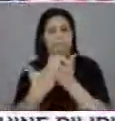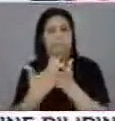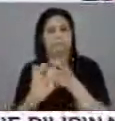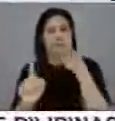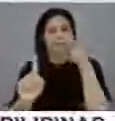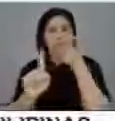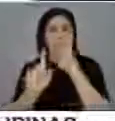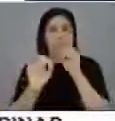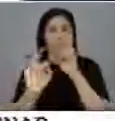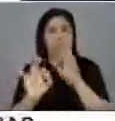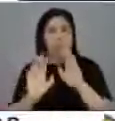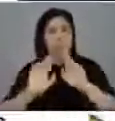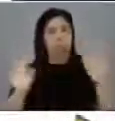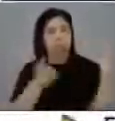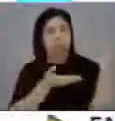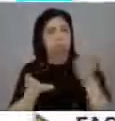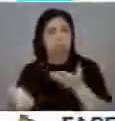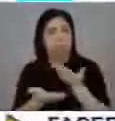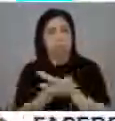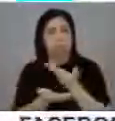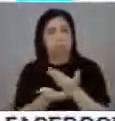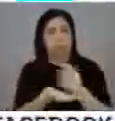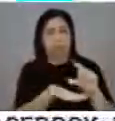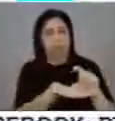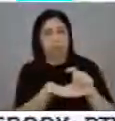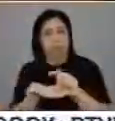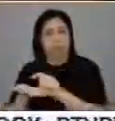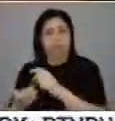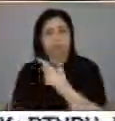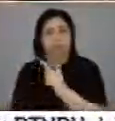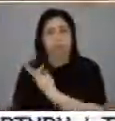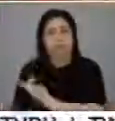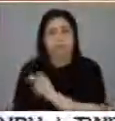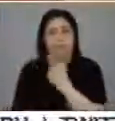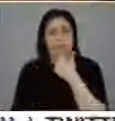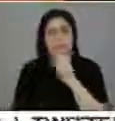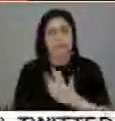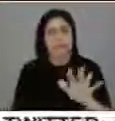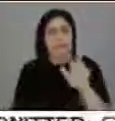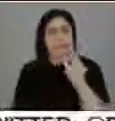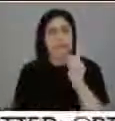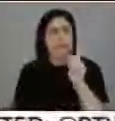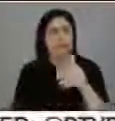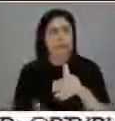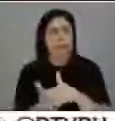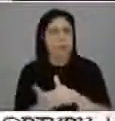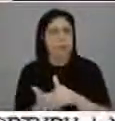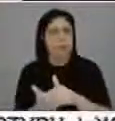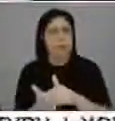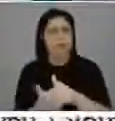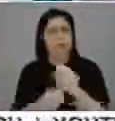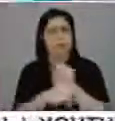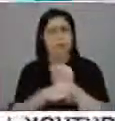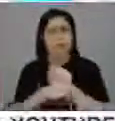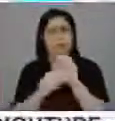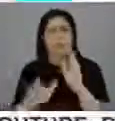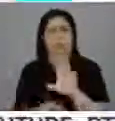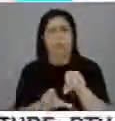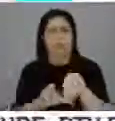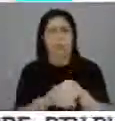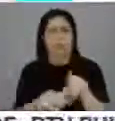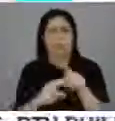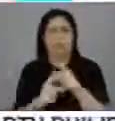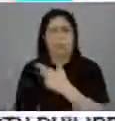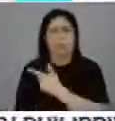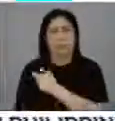at mag-inspeksyon sa Bakuna Nights ng lungsod. Muli naman binigyan din ni Roque ang kahalagahan ng pagbabakuna. Importante po, humana po